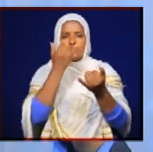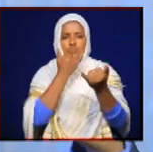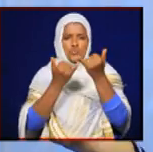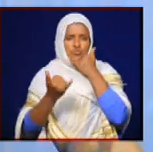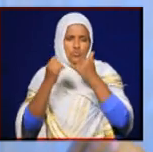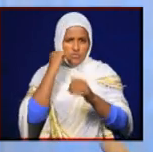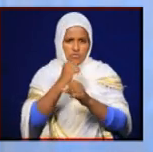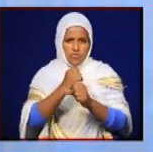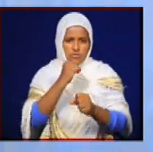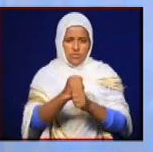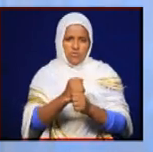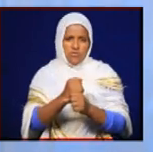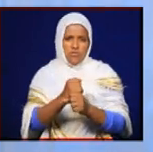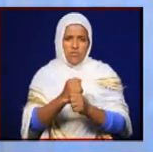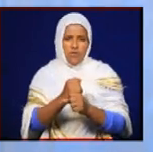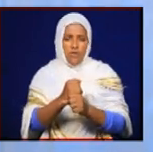ብዙ በድያለሁ።